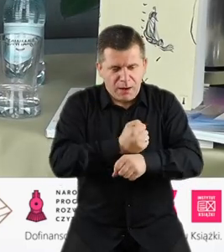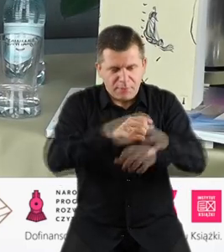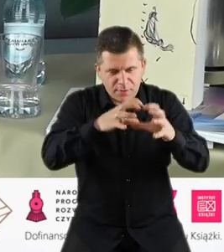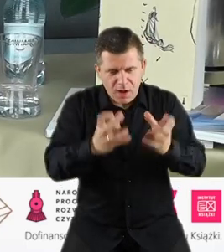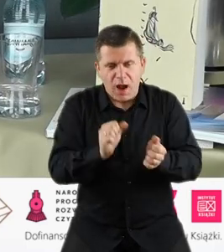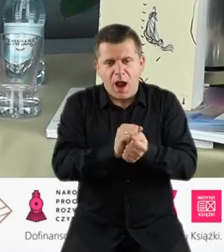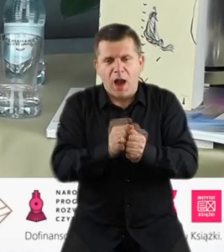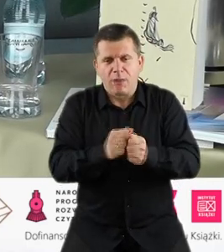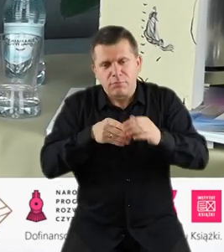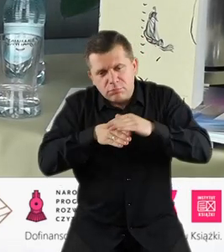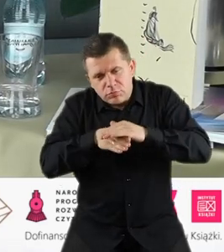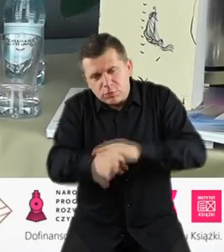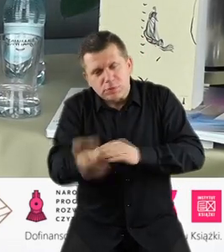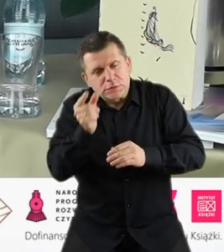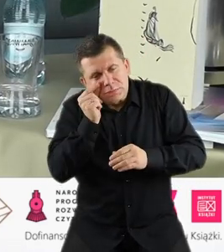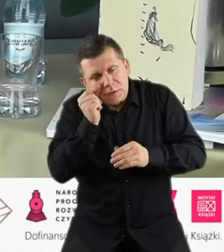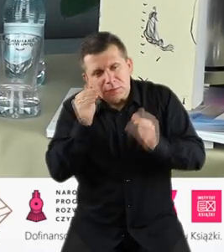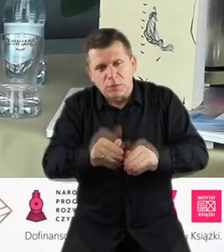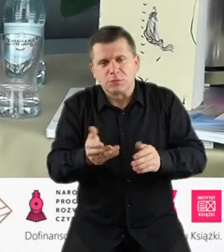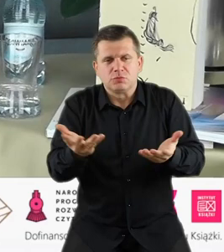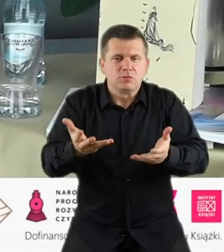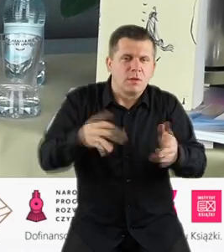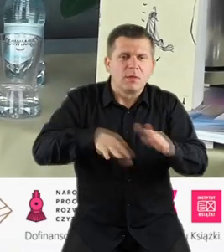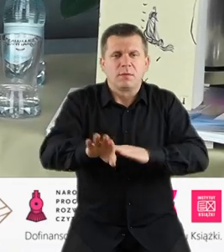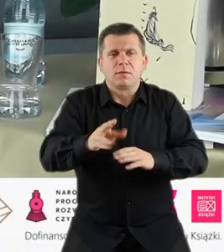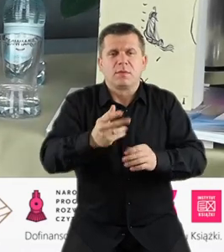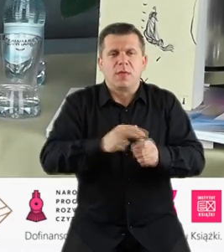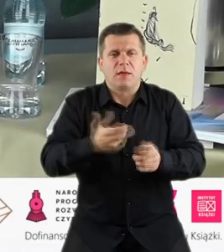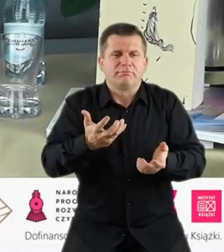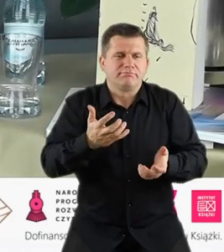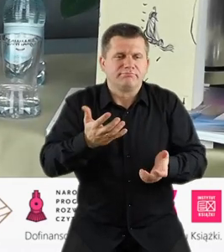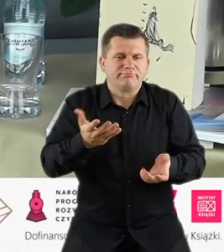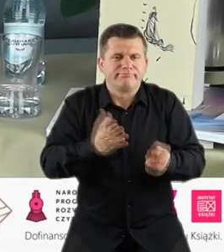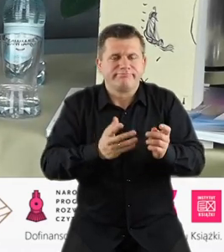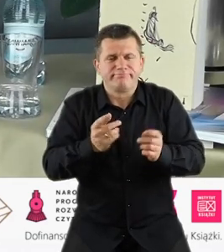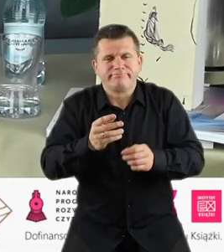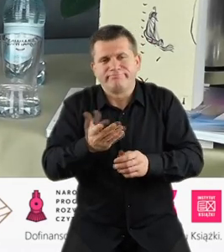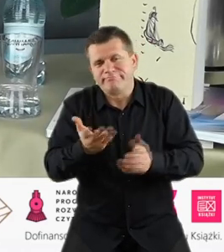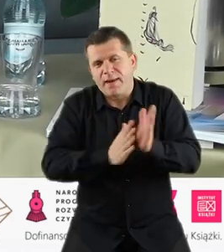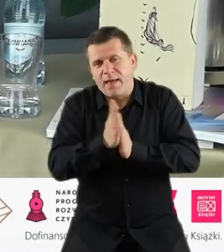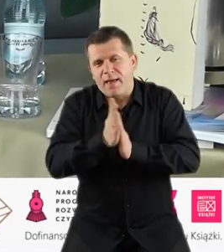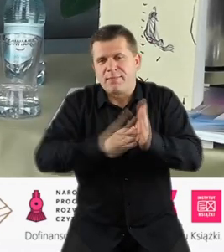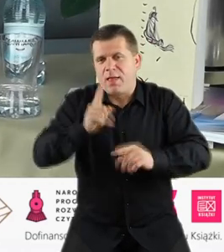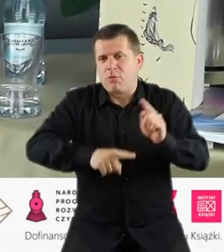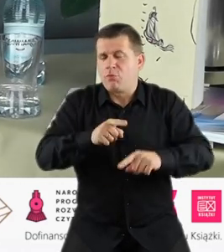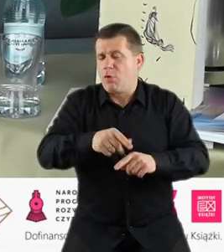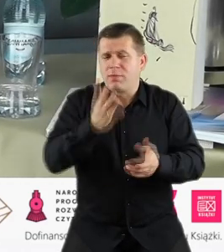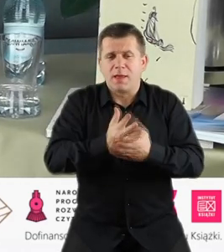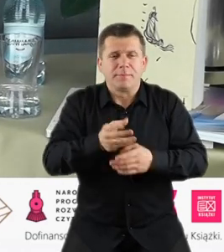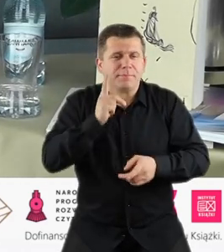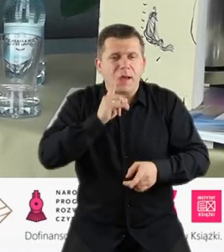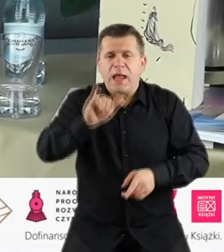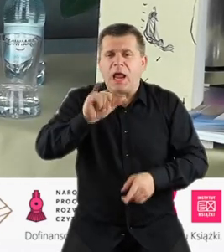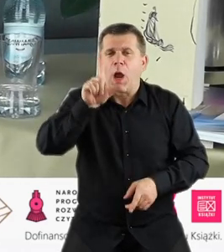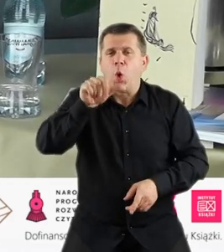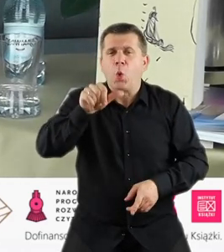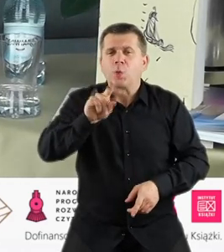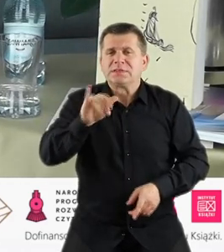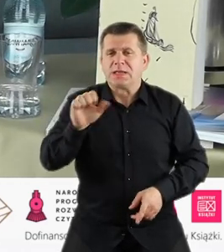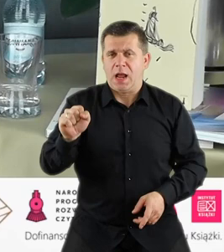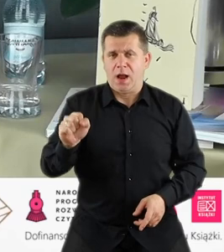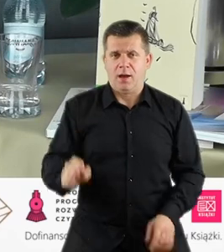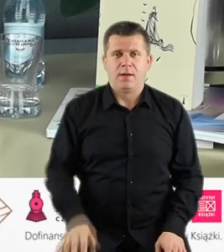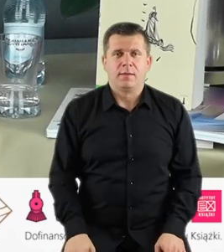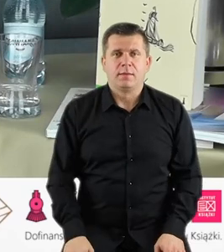wiatę, pod którą będę mogła się przespać w Bieszczadach albo gdzieś tam na dziko, nie? Tak. Tak, to jest iluzja. Niemniej jednak